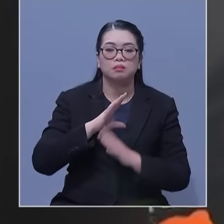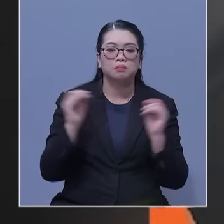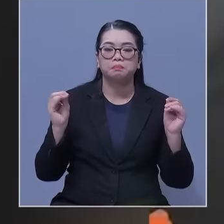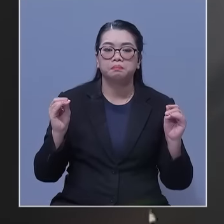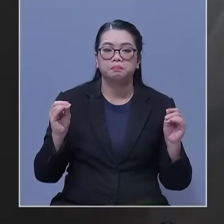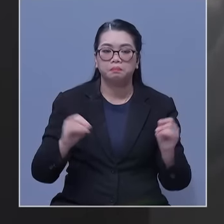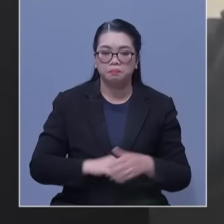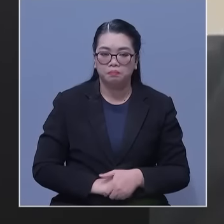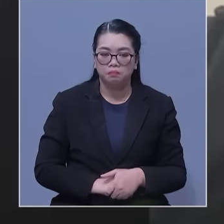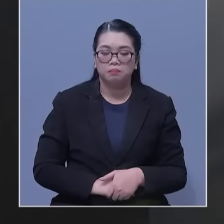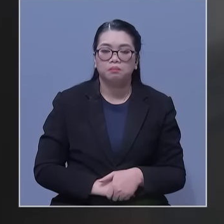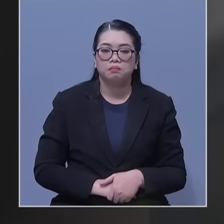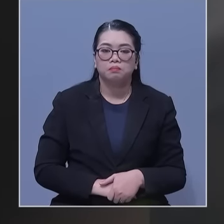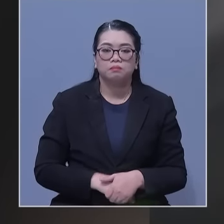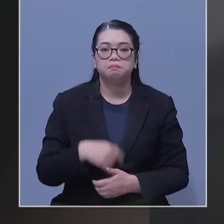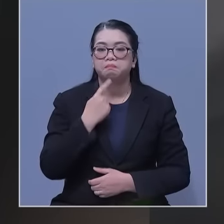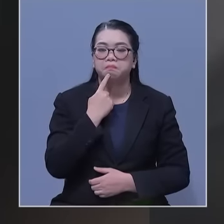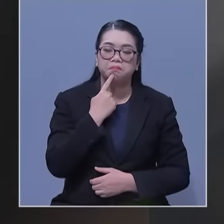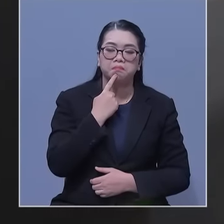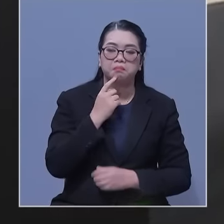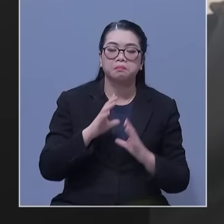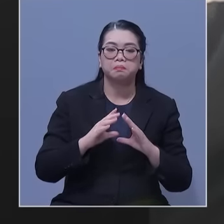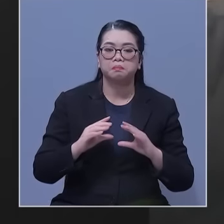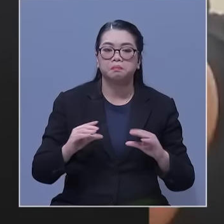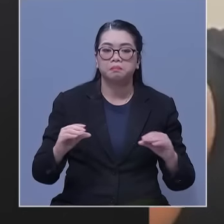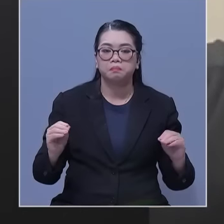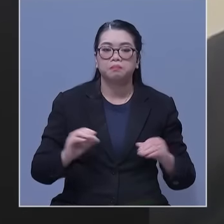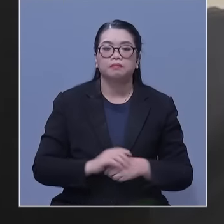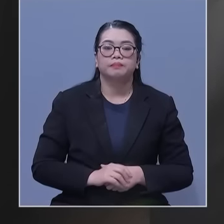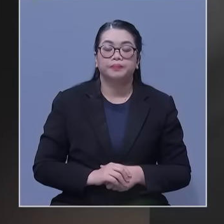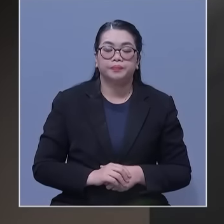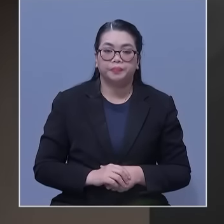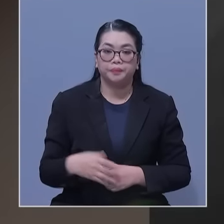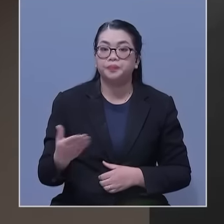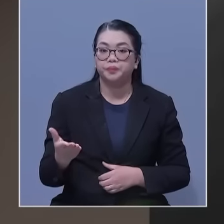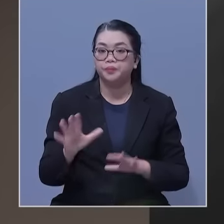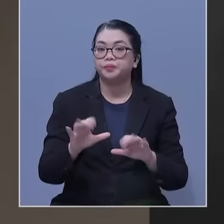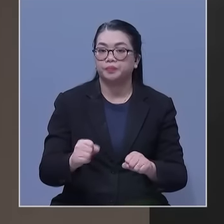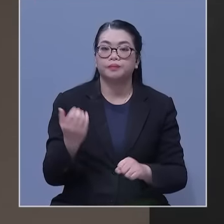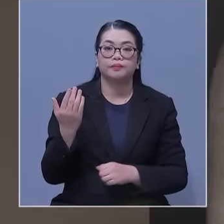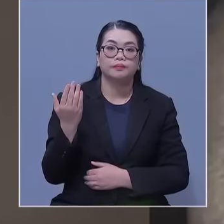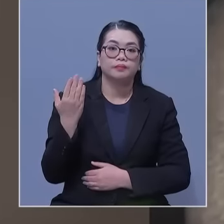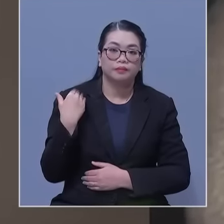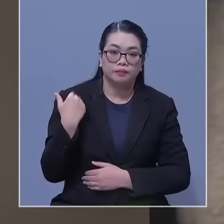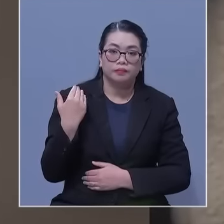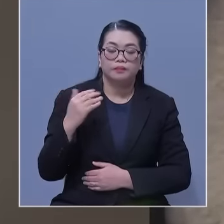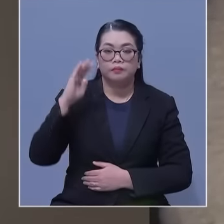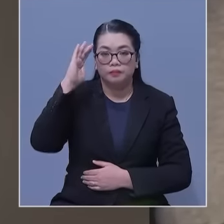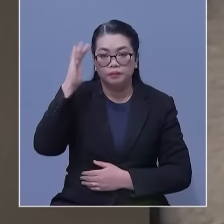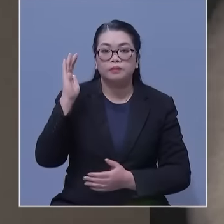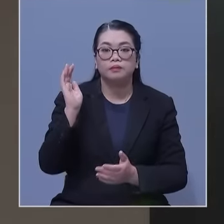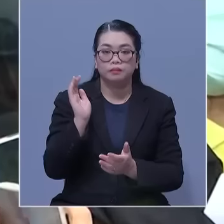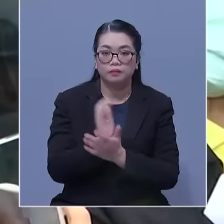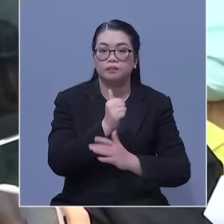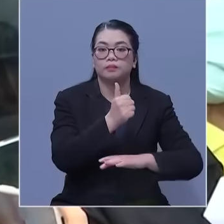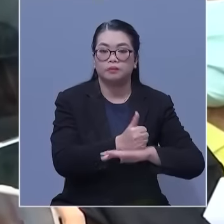นี่นิ่งไม่เปิดปากไม่พูดอะไรเลยนะครับโดยการจับเสี่แป้งเมื่อวานนี้เนี่ยทางพันตำรวจเอกทวีสอด